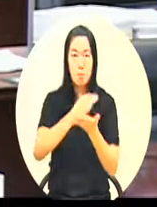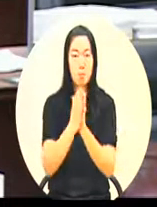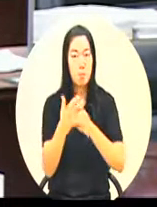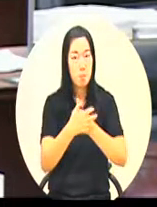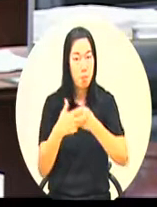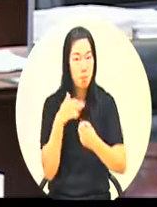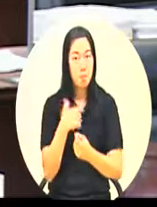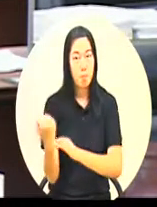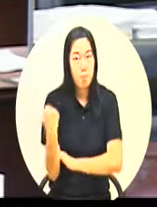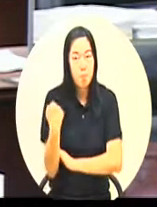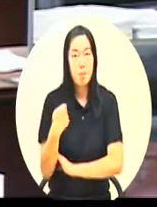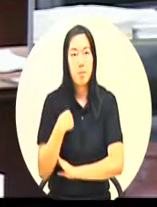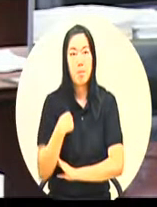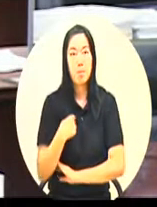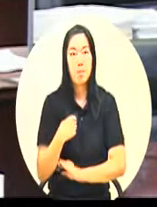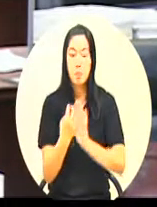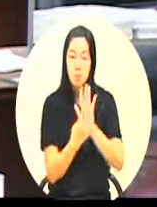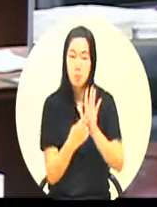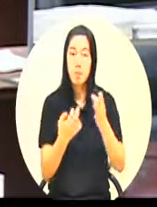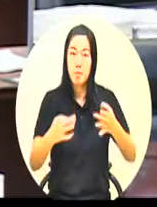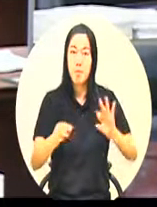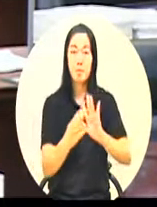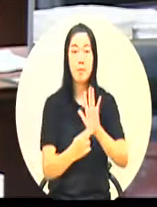努力。好，以上的简要说明后，